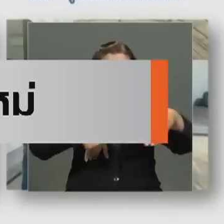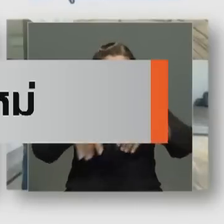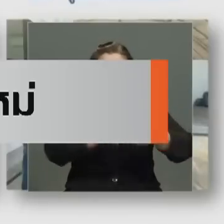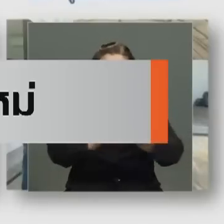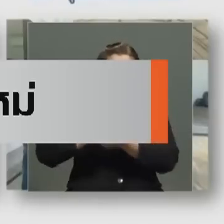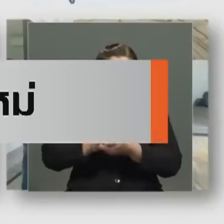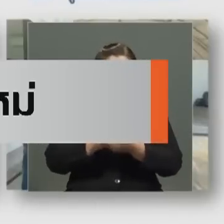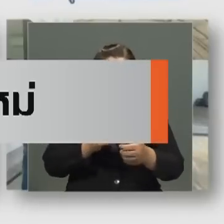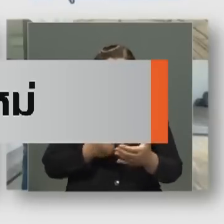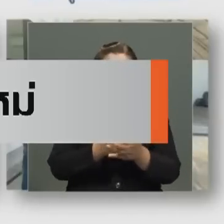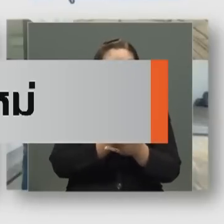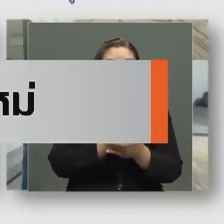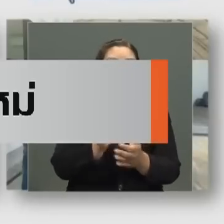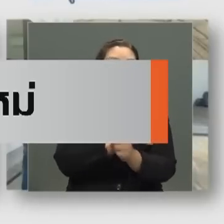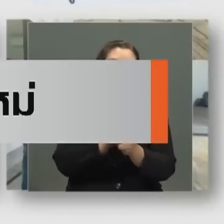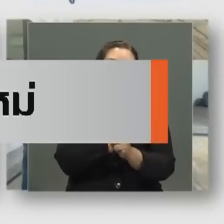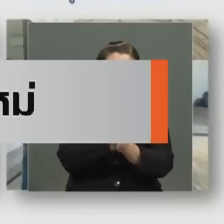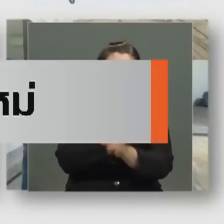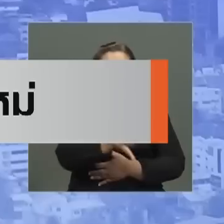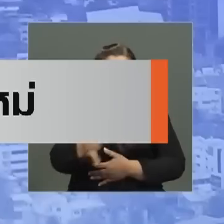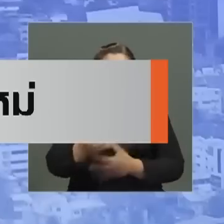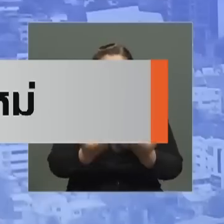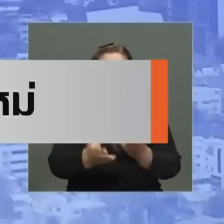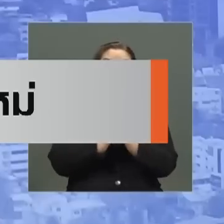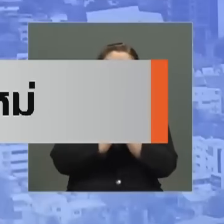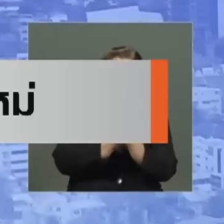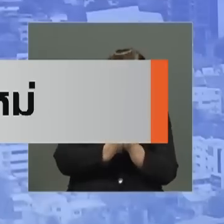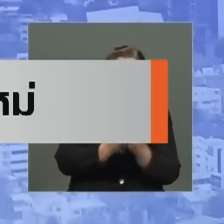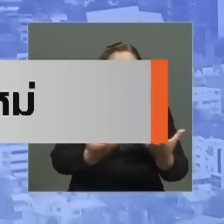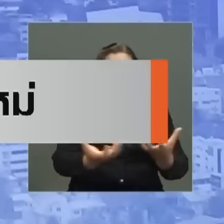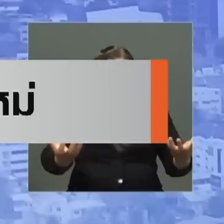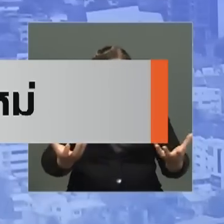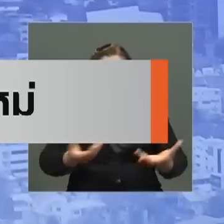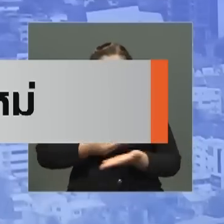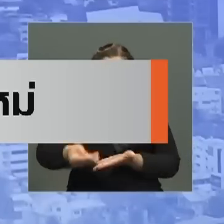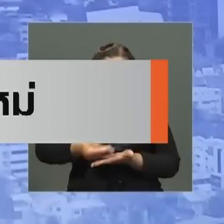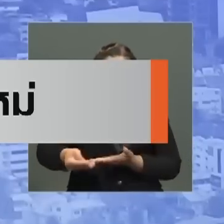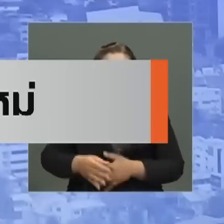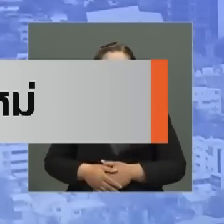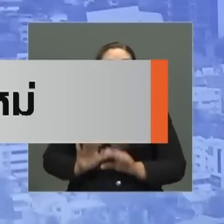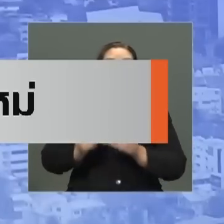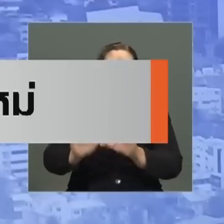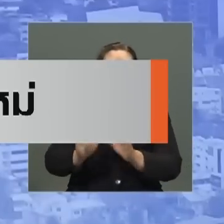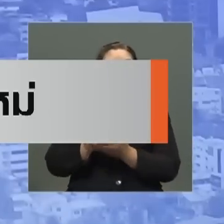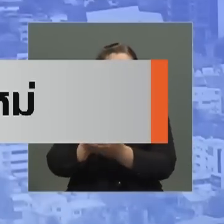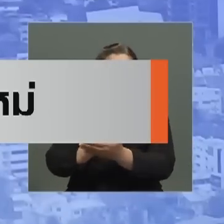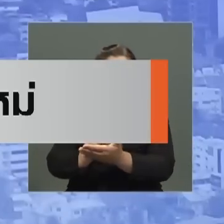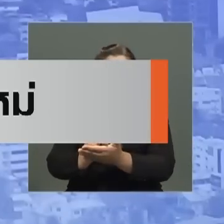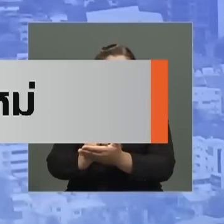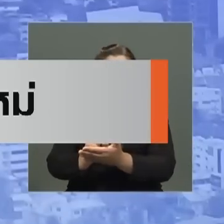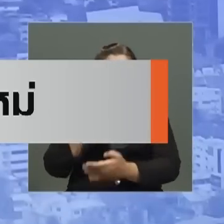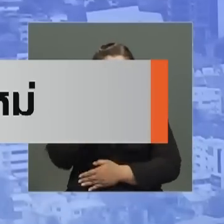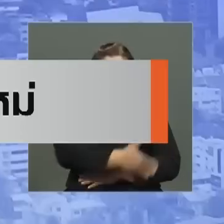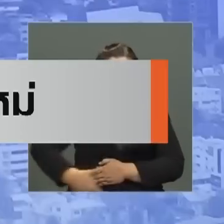ซื้อของก็ต้องปฏิบัติตัวตามวิถีใหม่นะคะแล้วก็อีกอย่างผู้ประกอบการเนี่ยก็ควรที่จะเข้าสู่ระบบ